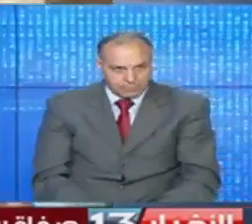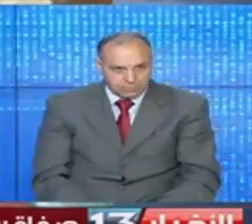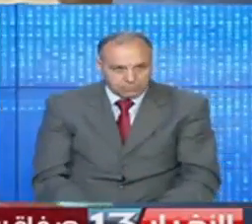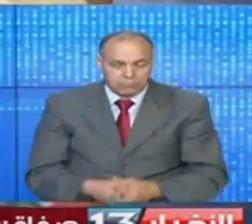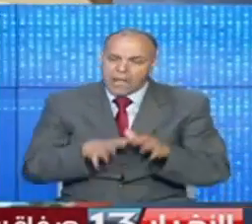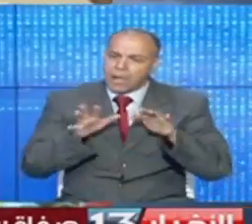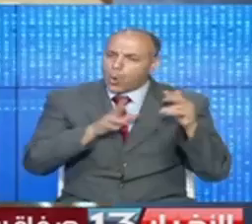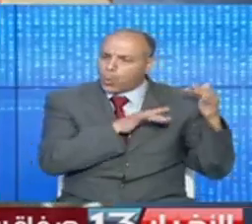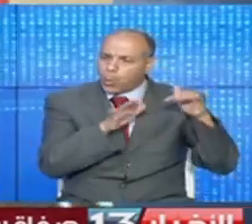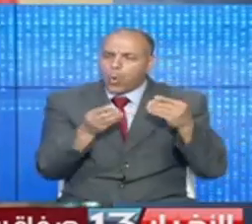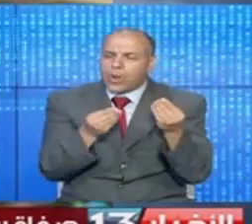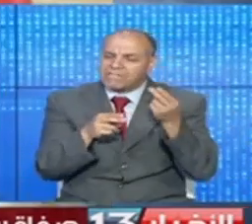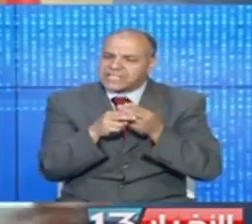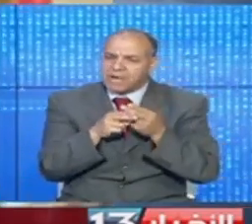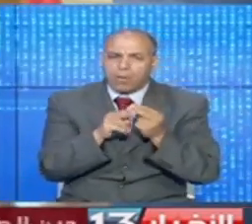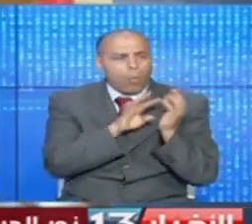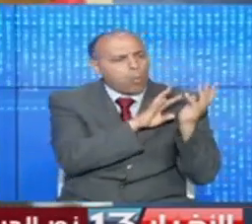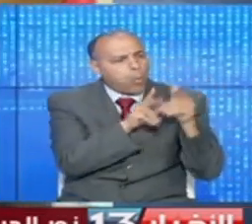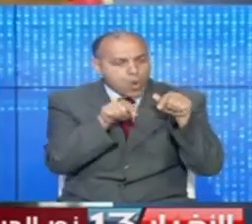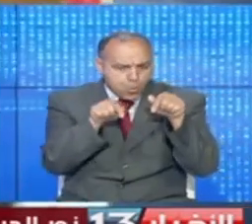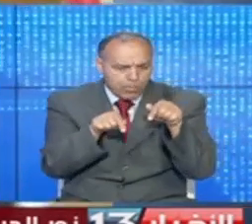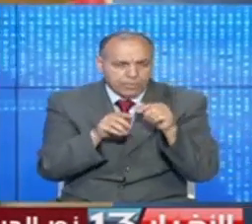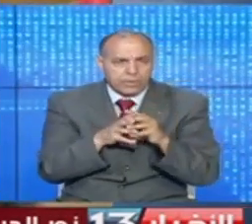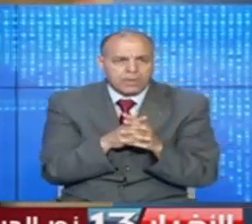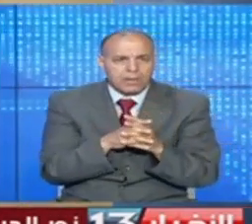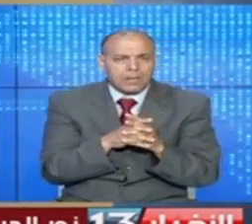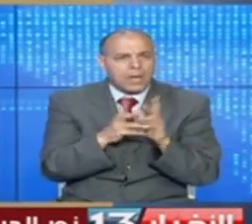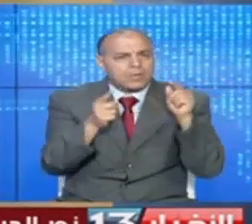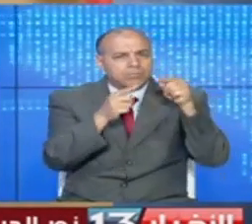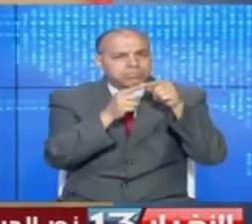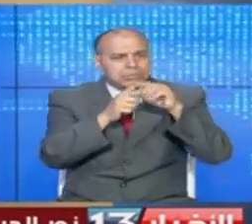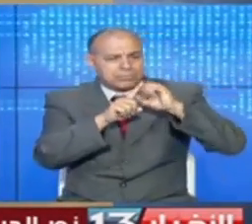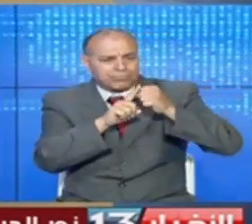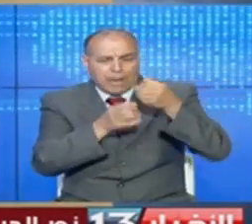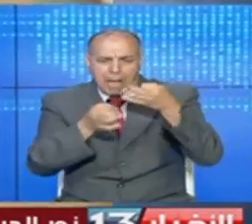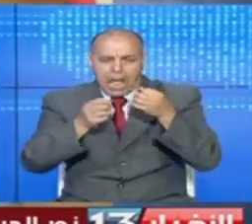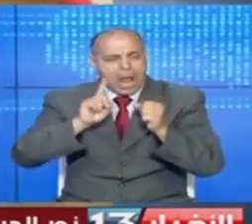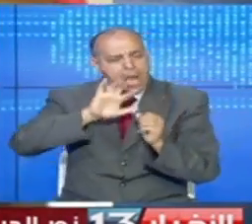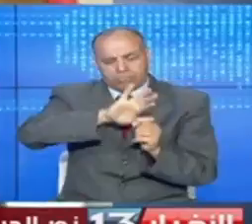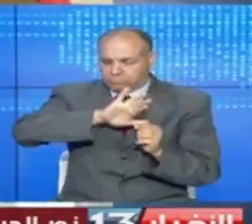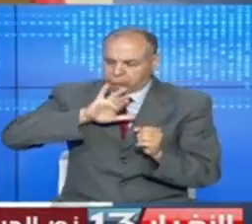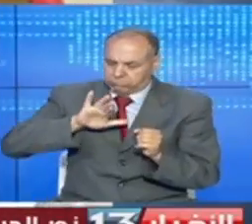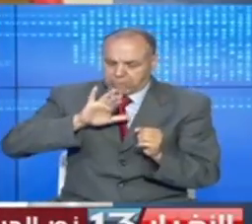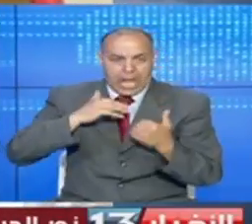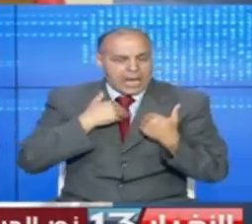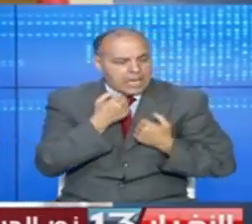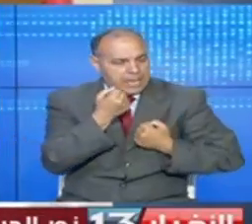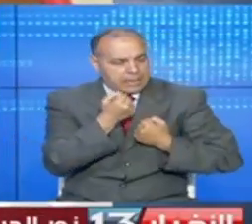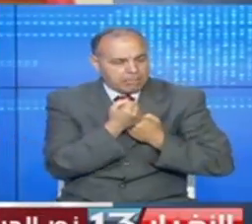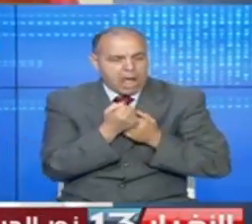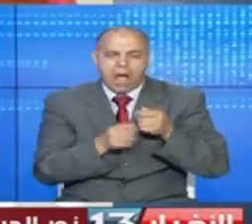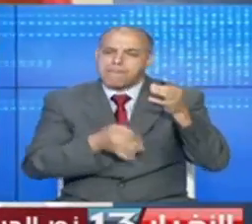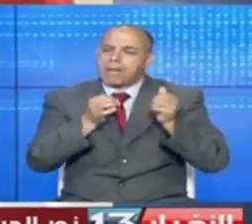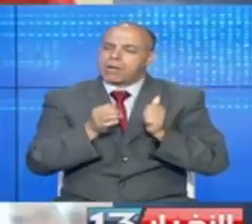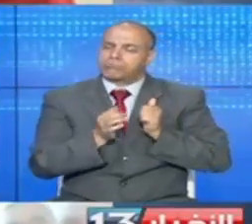التحركات اللي كانت في جهة صفاقس ولا التجمع تاع اليوم ليس موجه للضغط على القضاء كما يتصور، احنا ندعم لاستقلالية